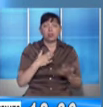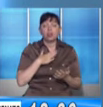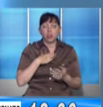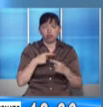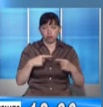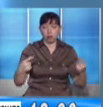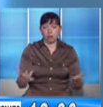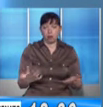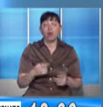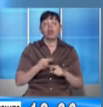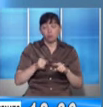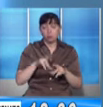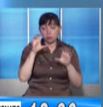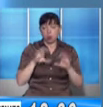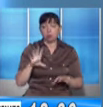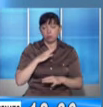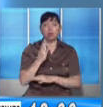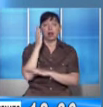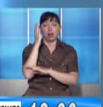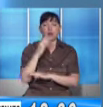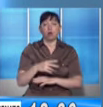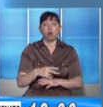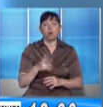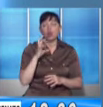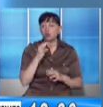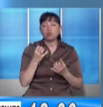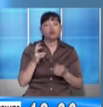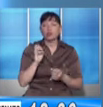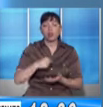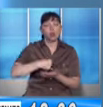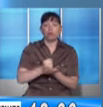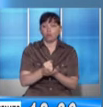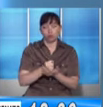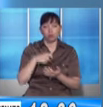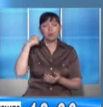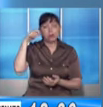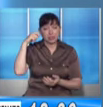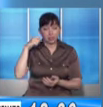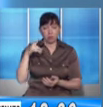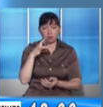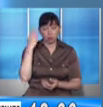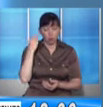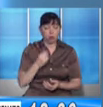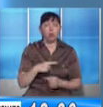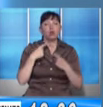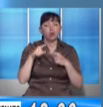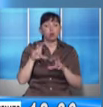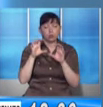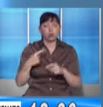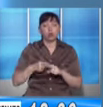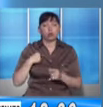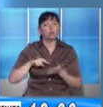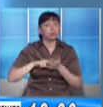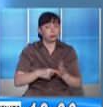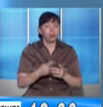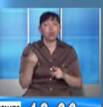a fost votată în 2 lecturi, dar încă nu este promulgată de președintele Republicii Moldova. O altă lege pe care am insistat a fost